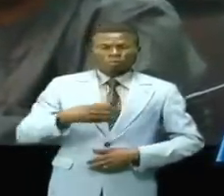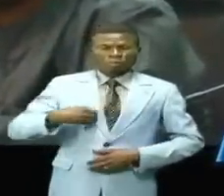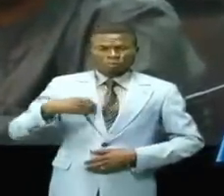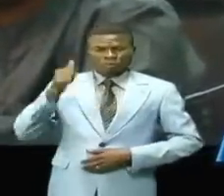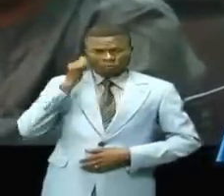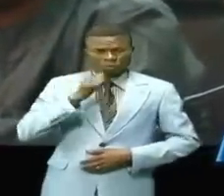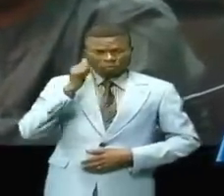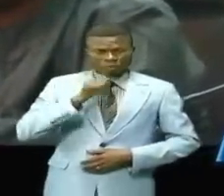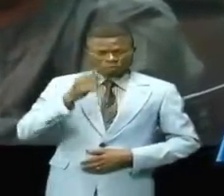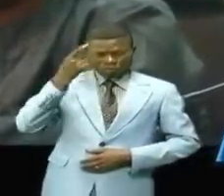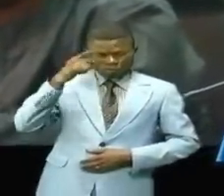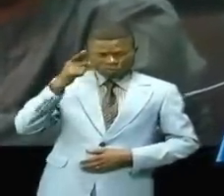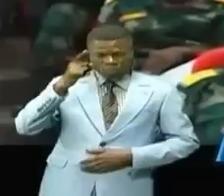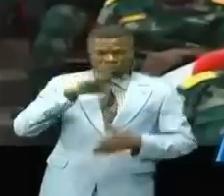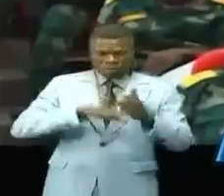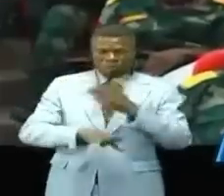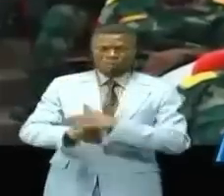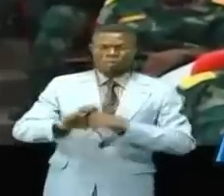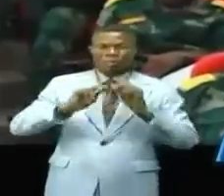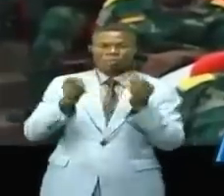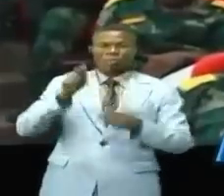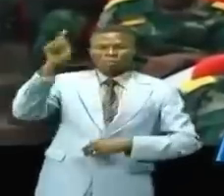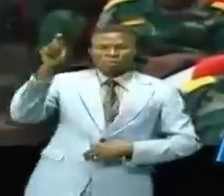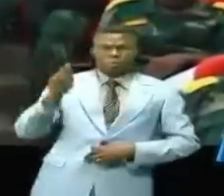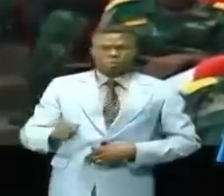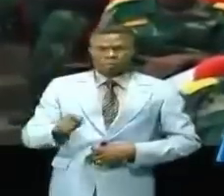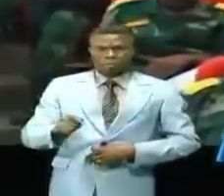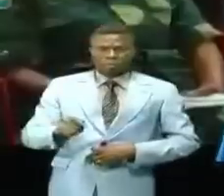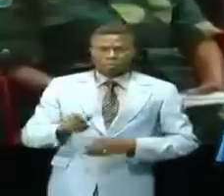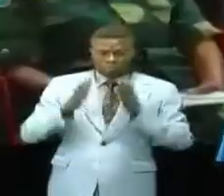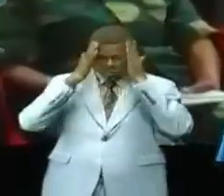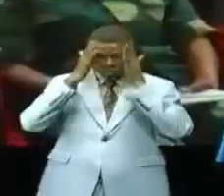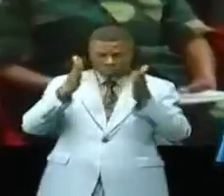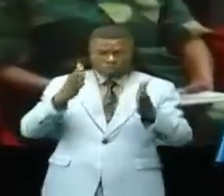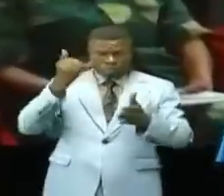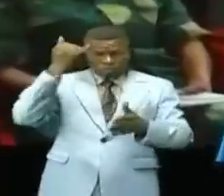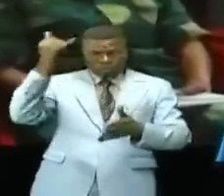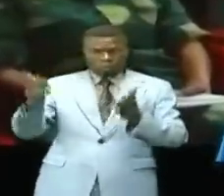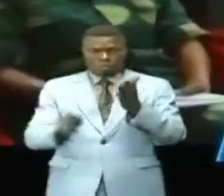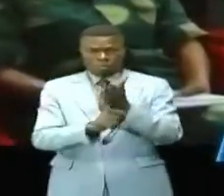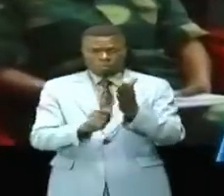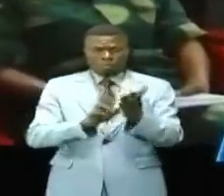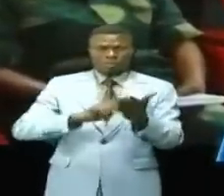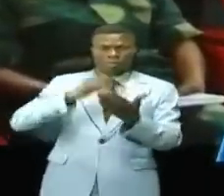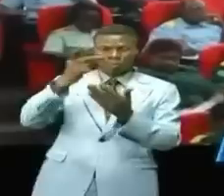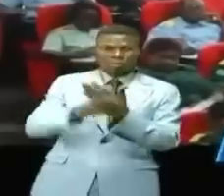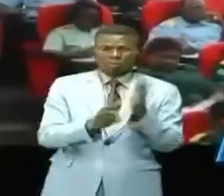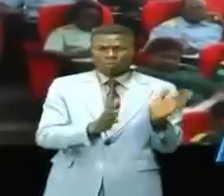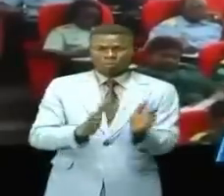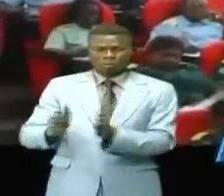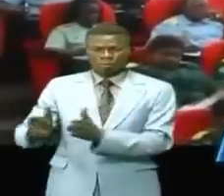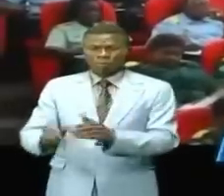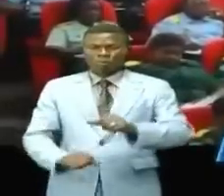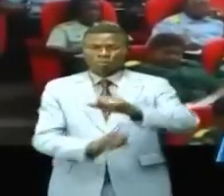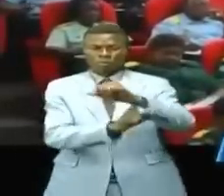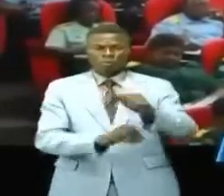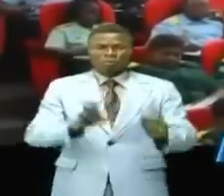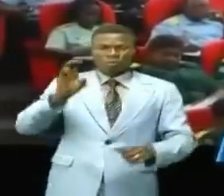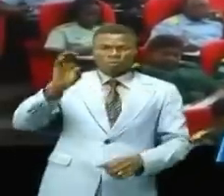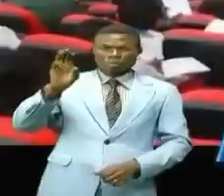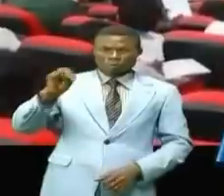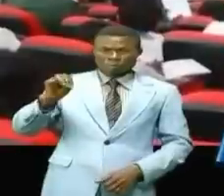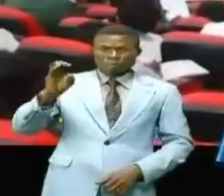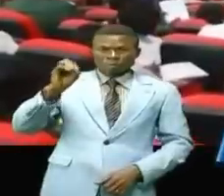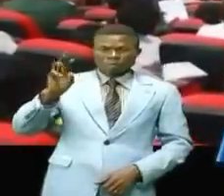vue de son intégration. Centré sous les thèmes pensée stratégique et planification avec l'appui de la MONUSCO et